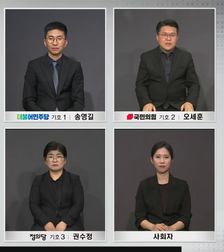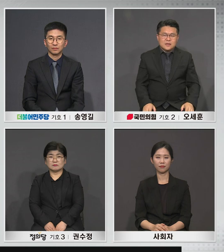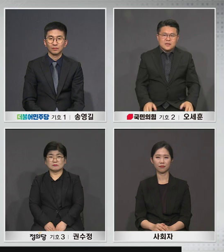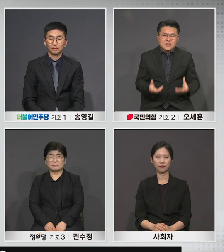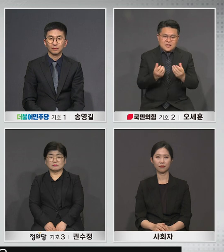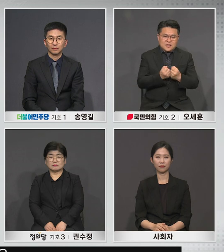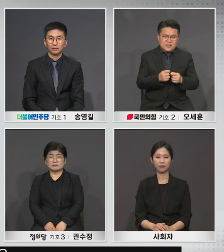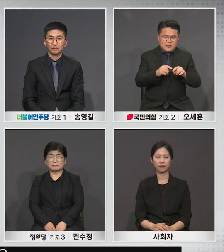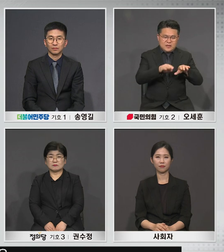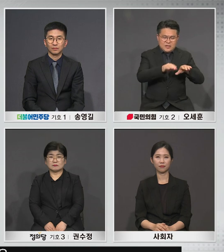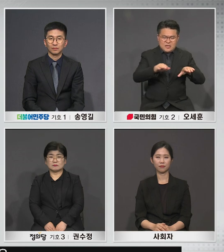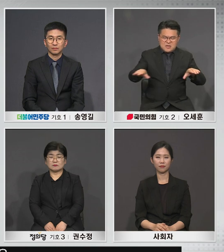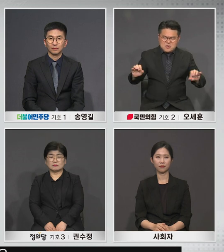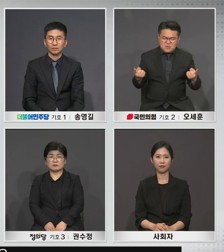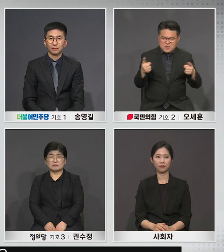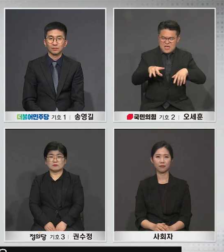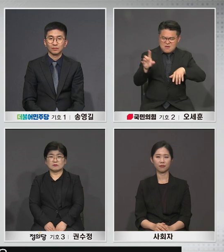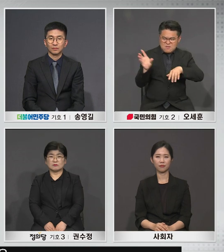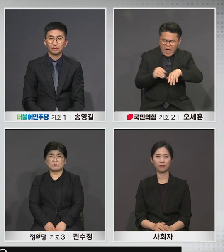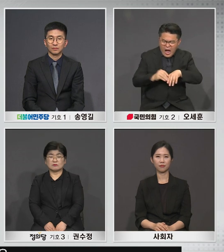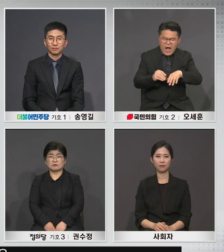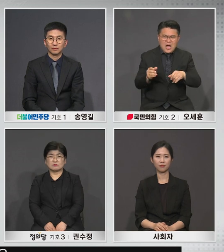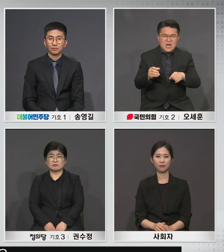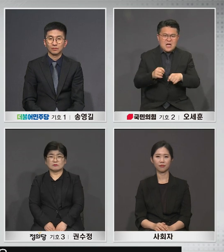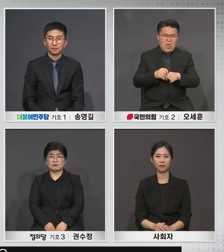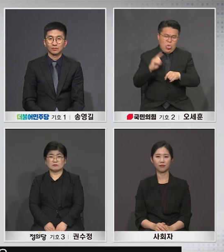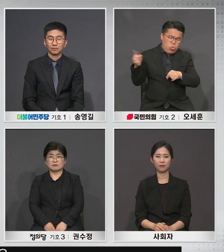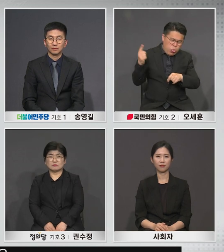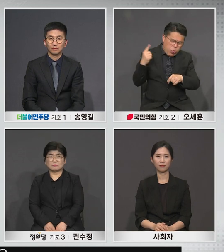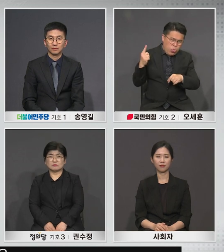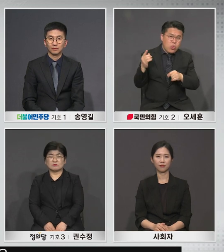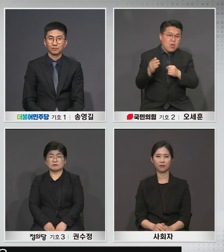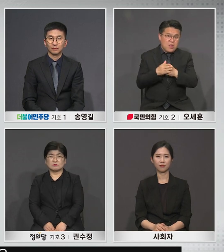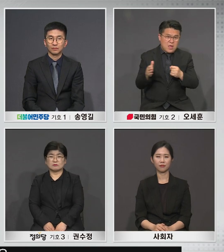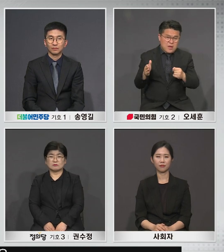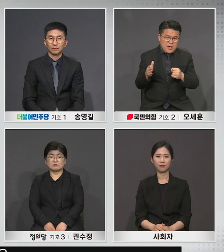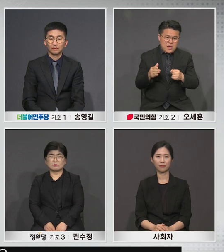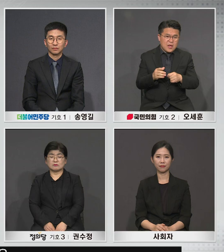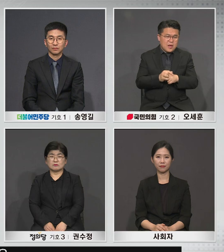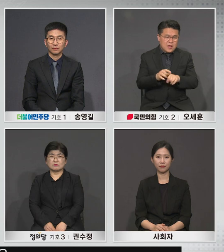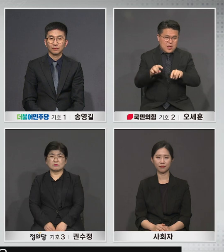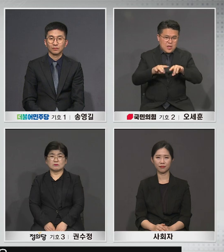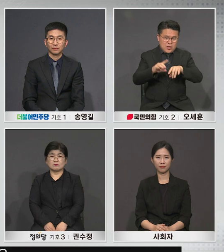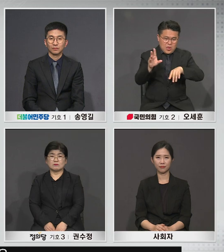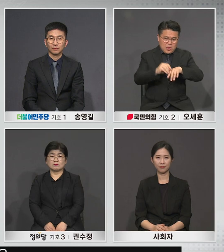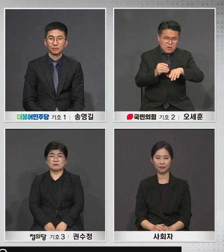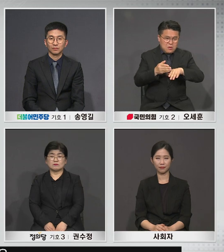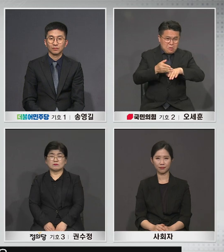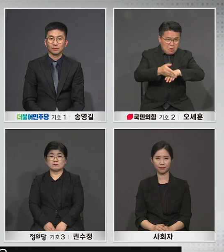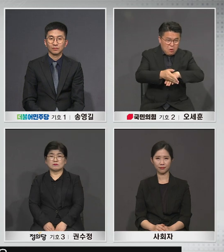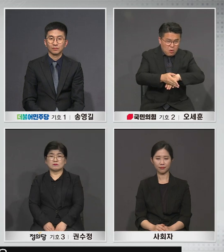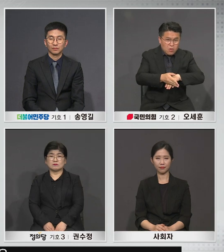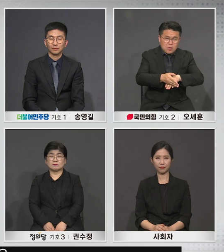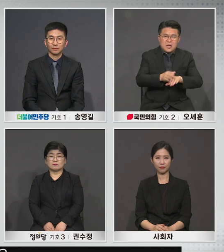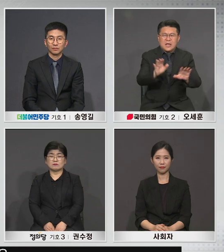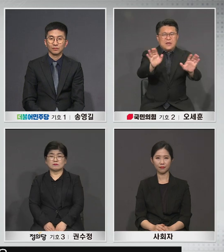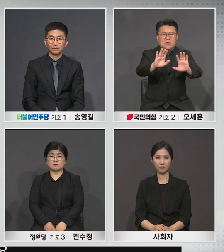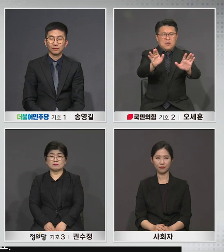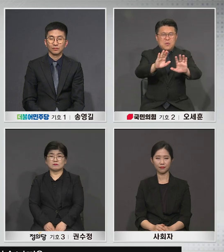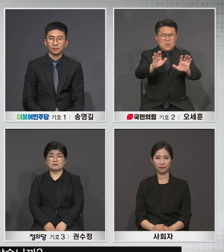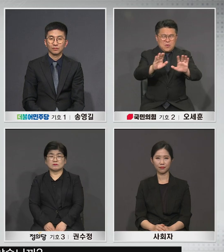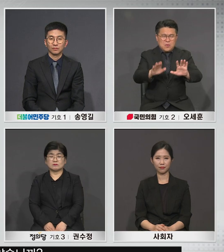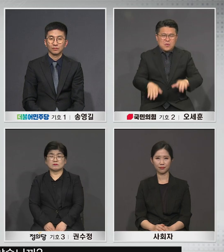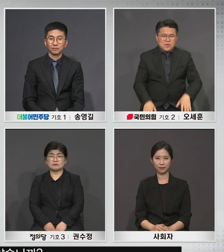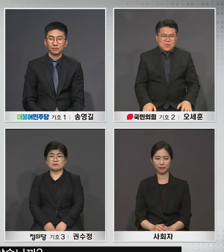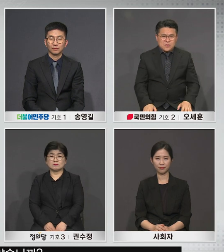전기가 많이 소모되는데 무리한 충전기 보급 속도를 설정한 것처럼 비판하셨는데 그거는 맞지 않는 비판이고요